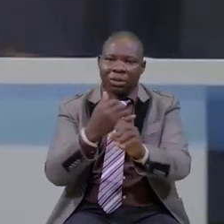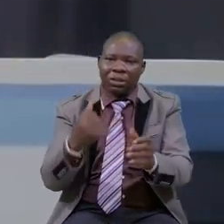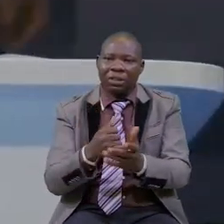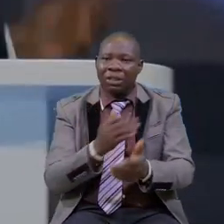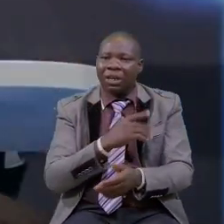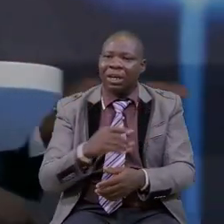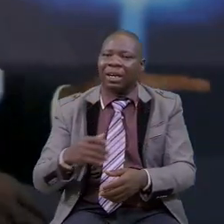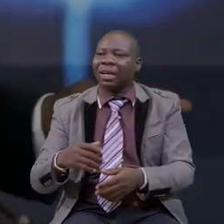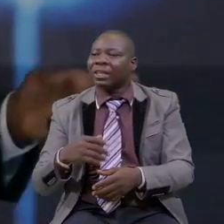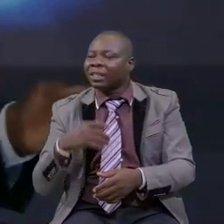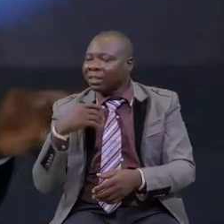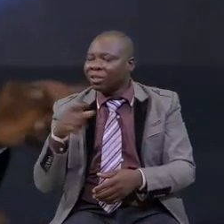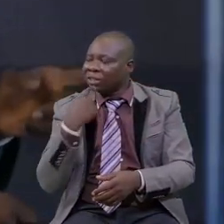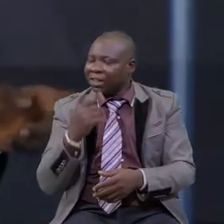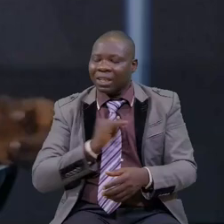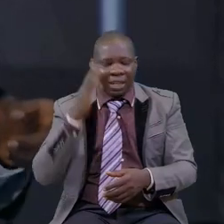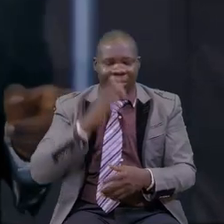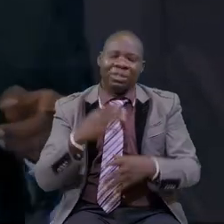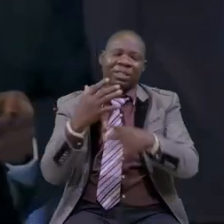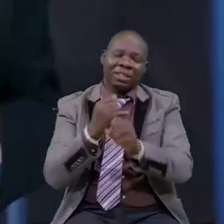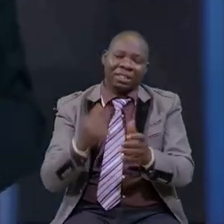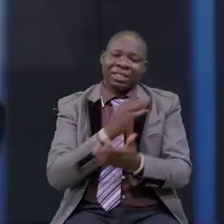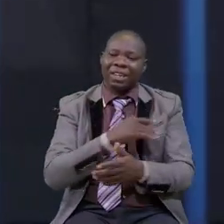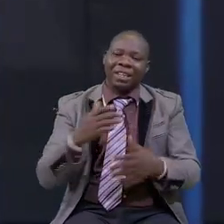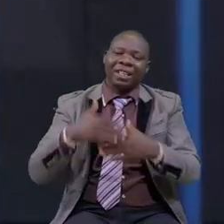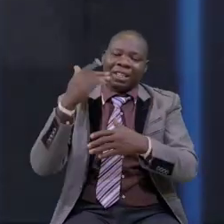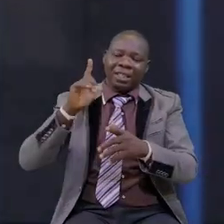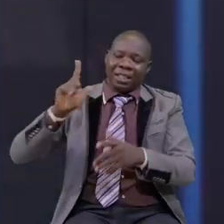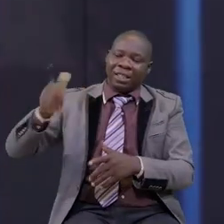vais prendre ça. Je vais prier plus tard à ce sujet.